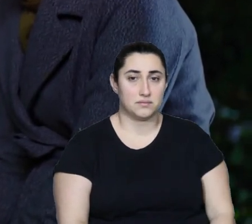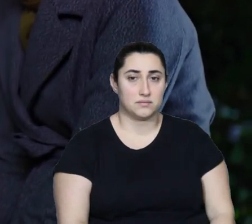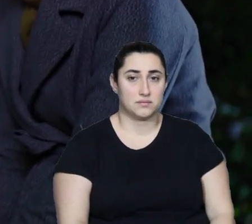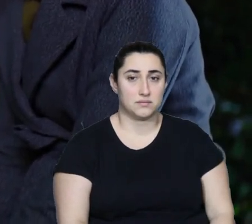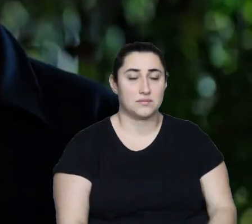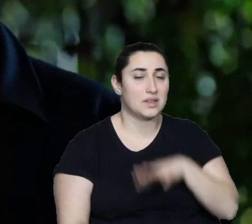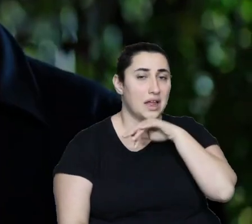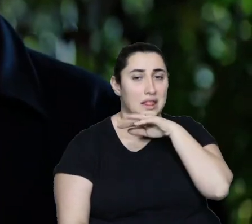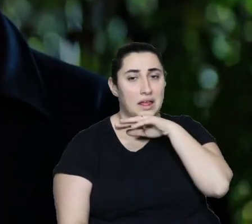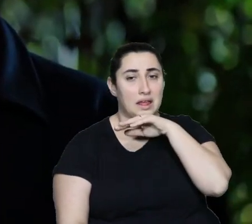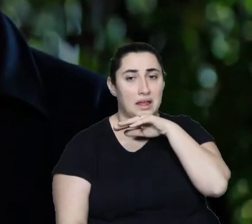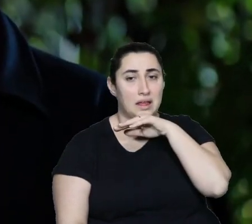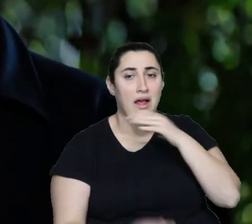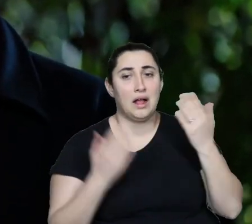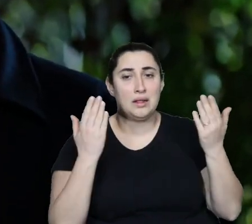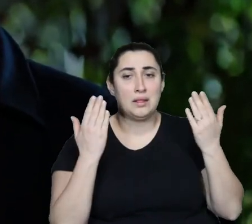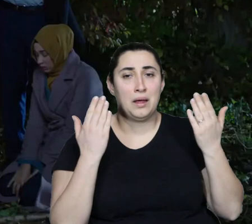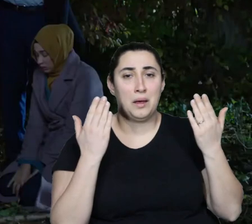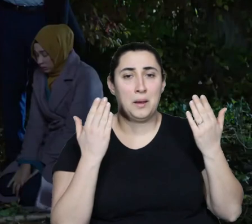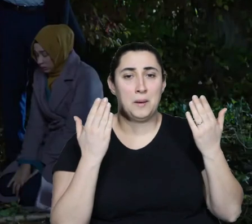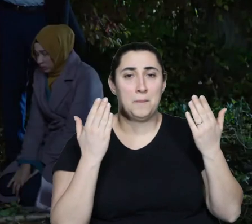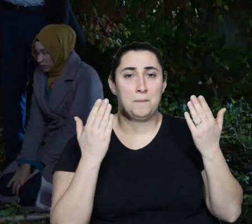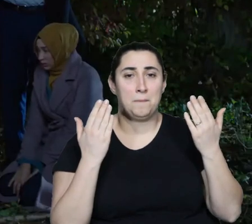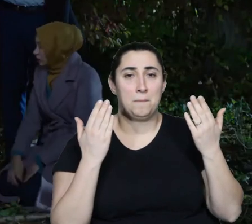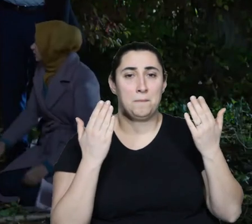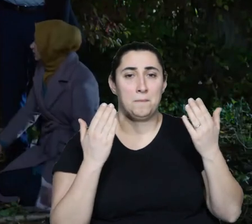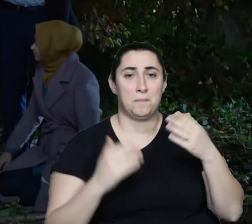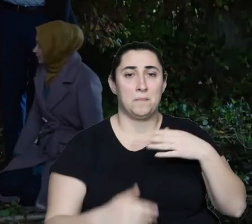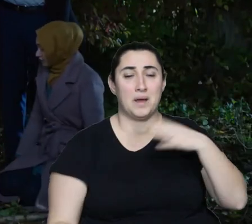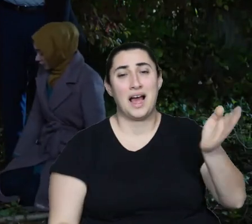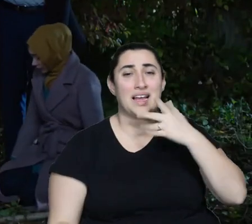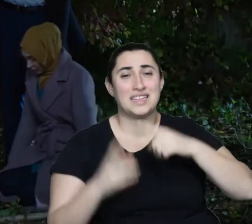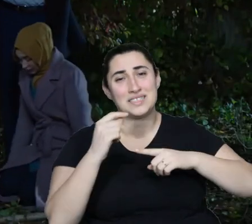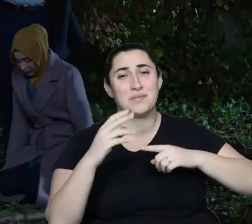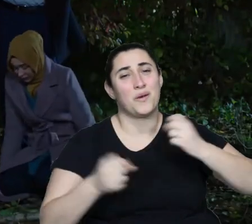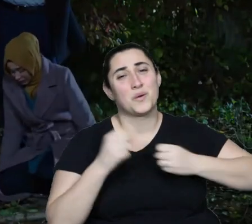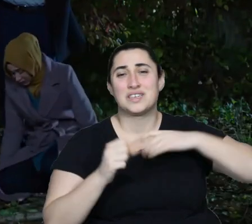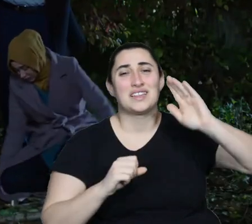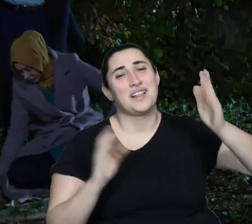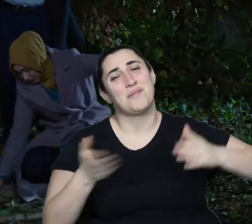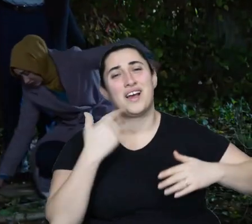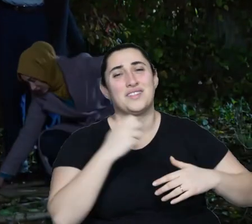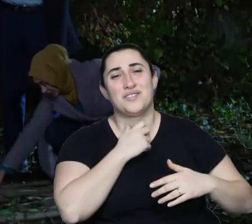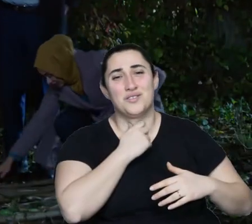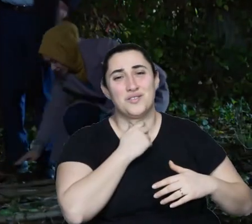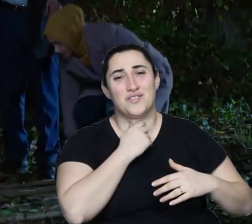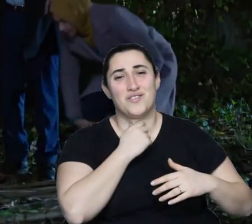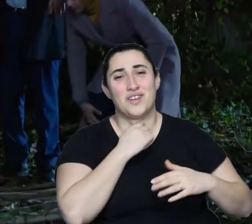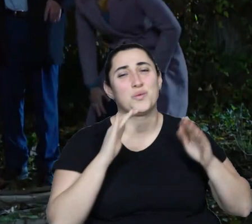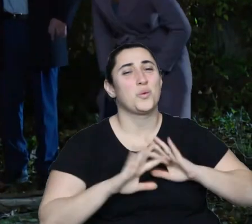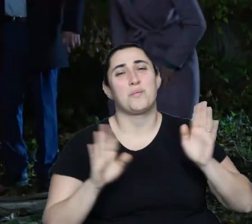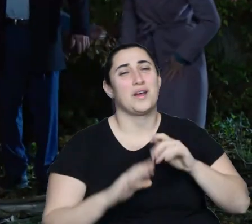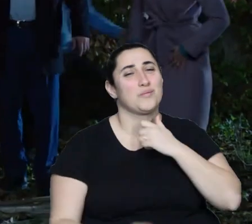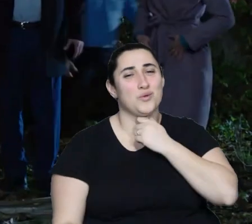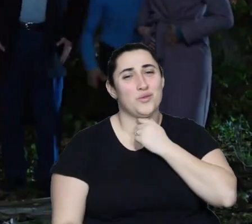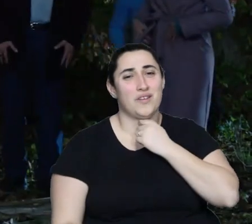Dede. Allah'ım. Oraya İsmail. Haydi koşun gidelim ne olursunuz. Sen durmayalım